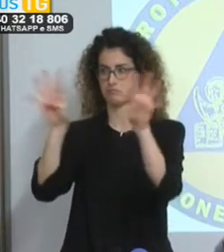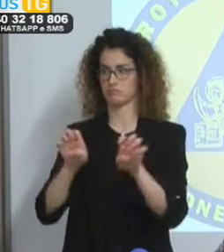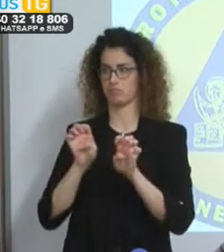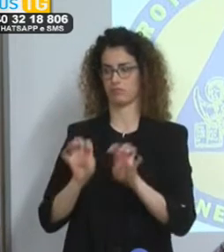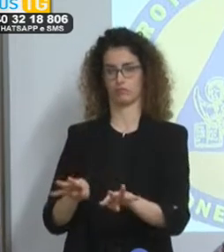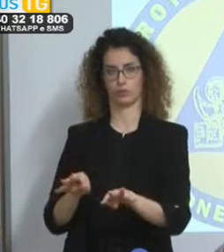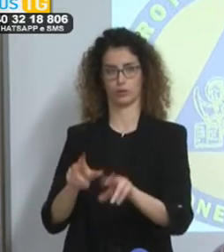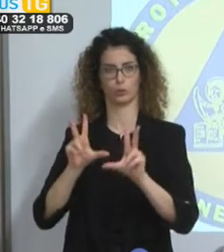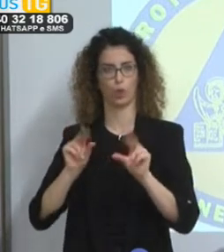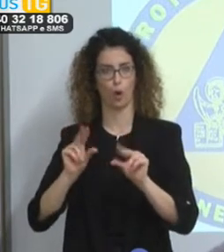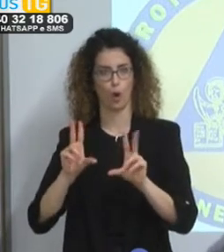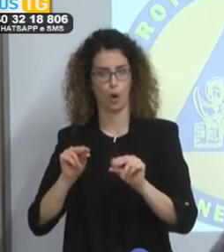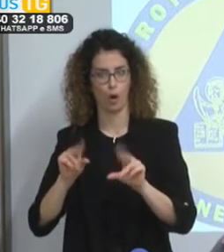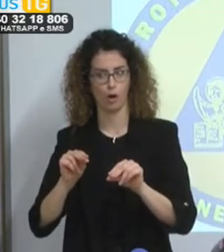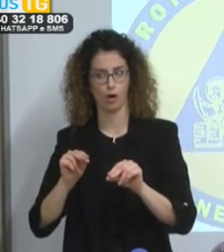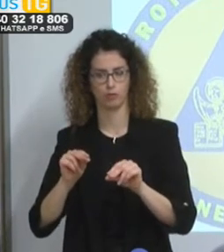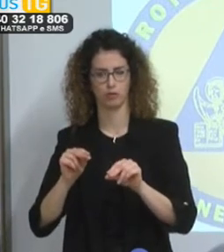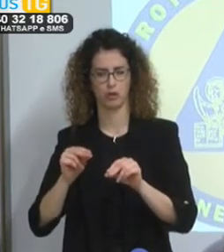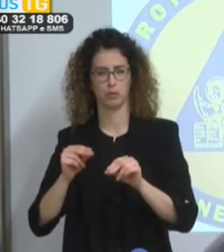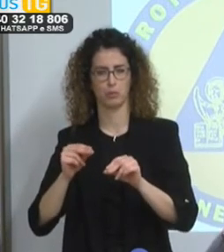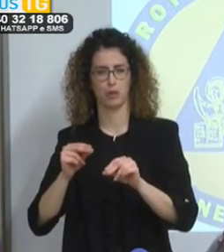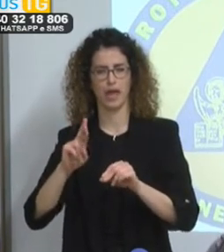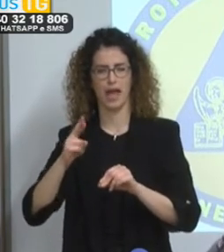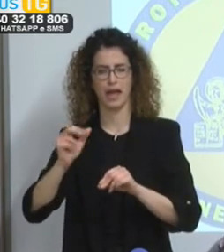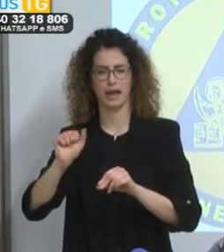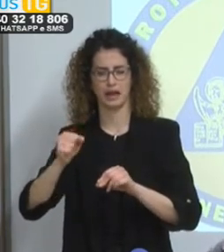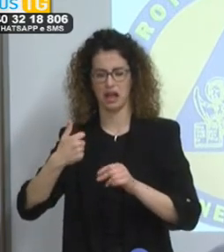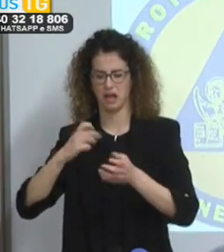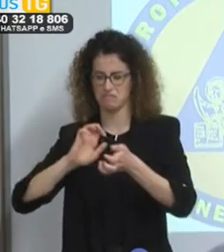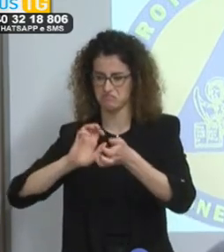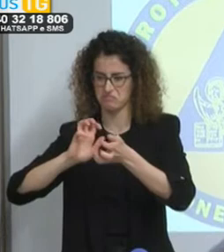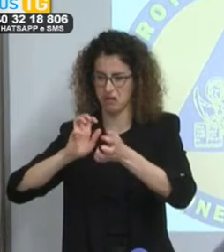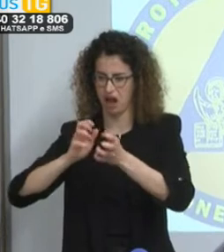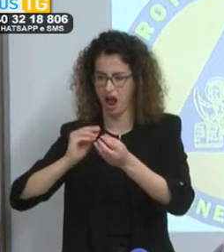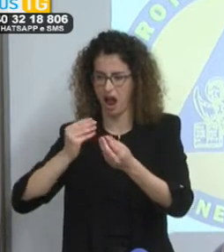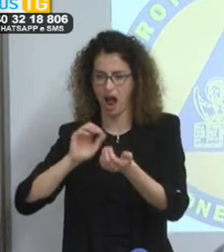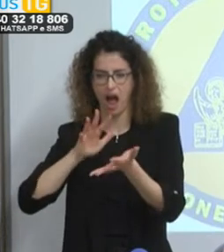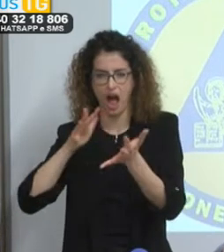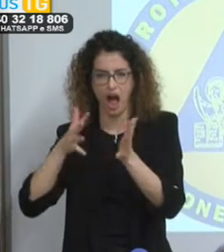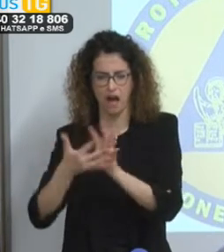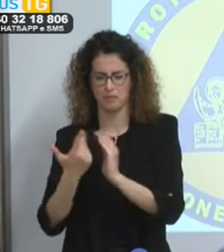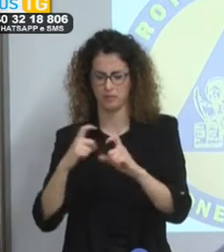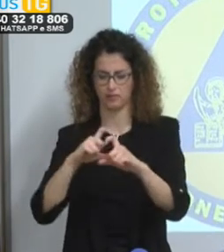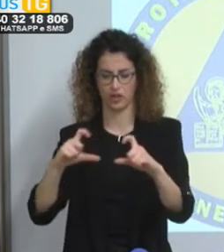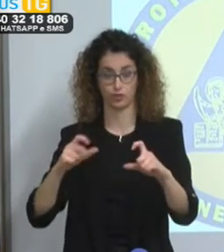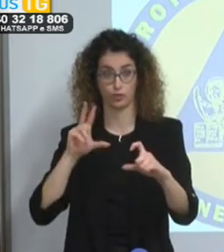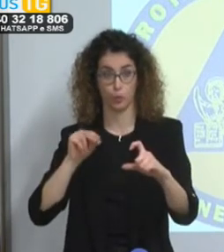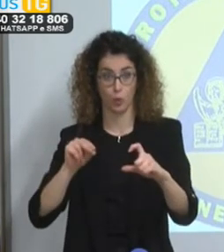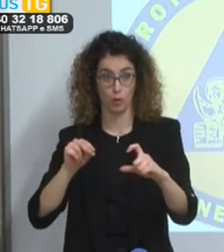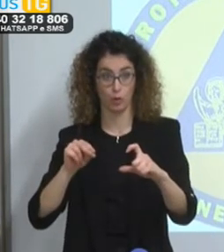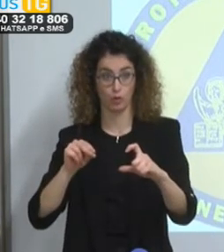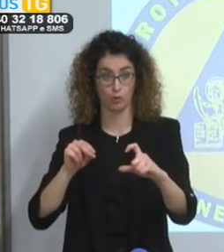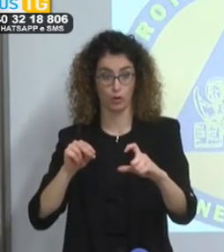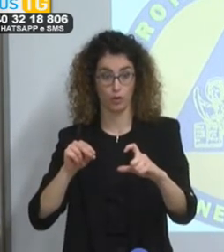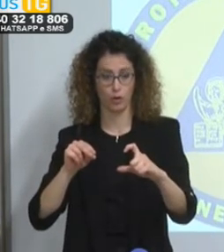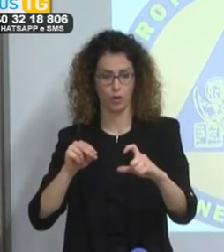una novità, no? La manipolazione, questa nuova concezione di vaccino,